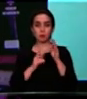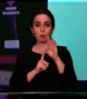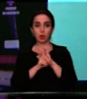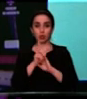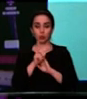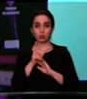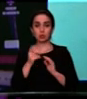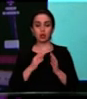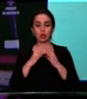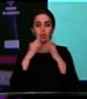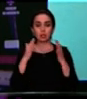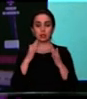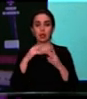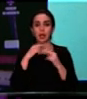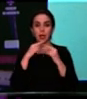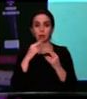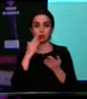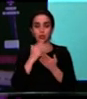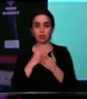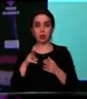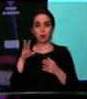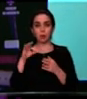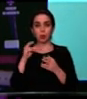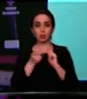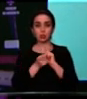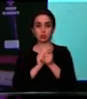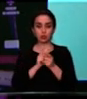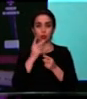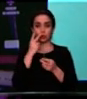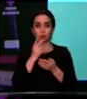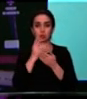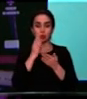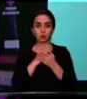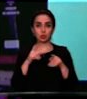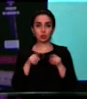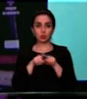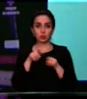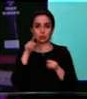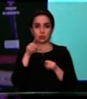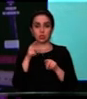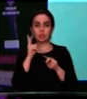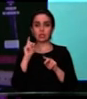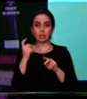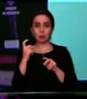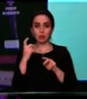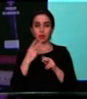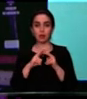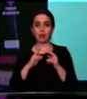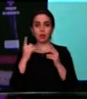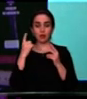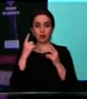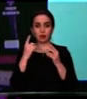bo'lishi katta ahamiyatga ega bo'ldi. Matritsali sintez reaksiyalarining paydo bo'lishi esa kimyoviy